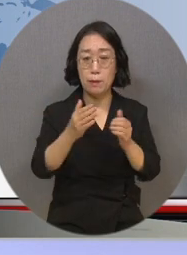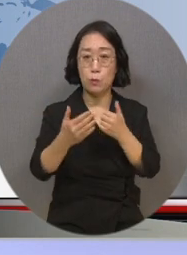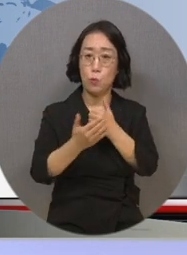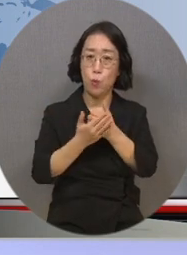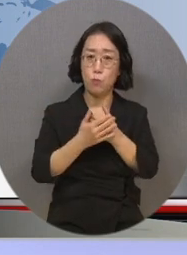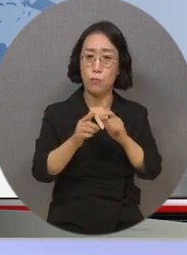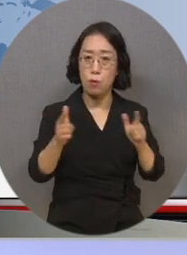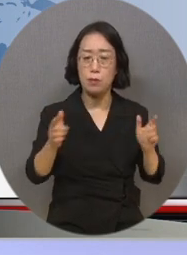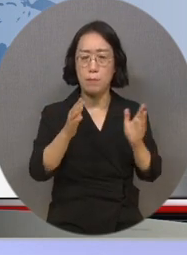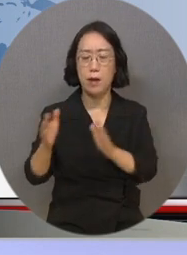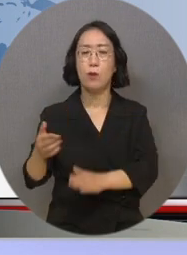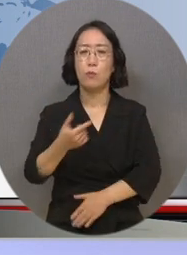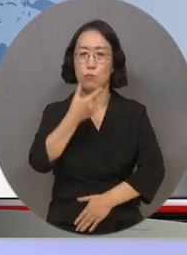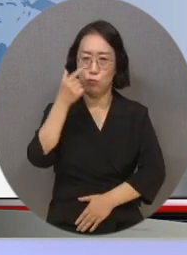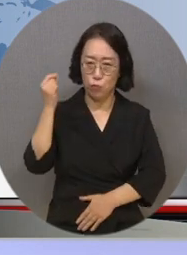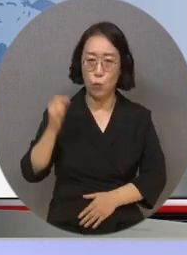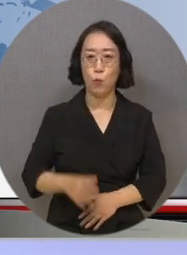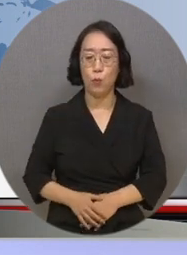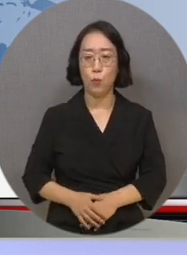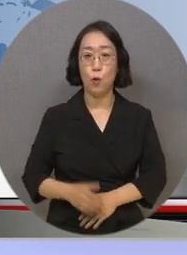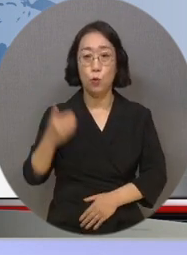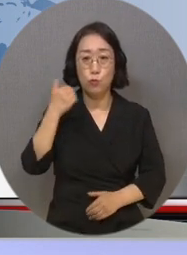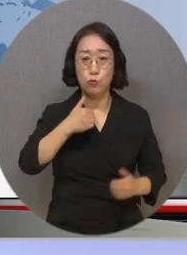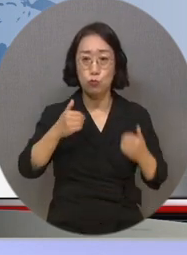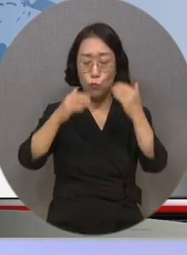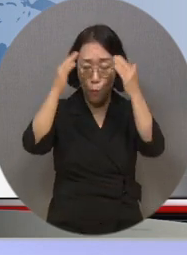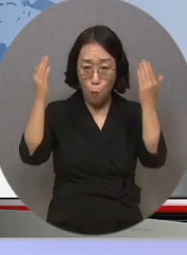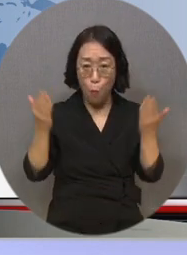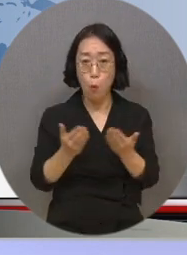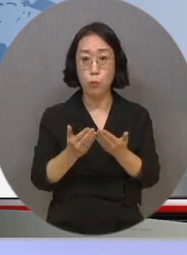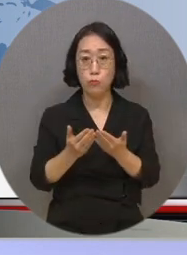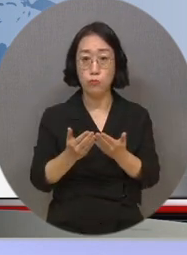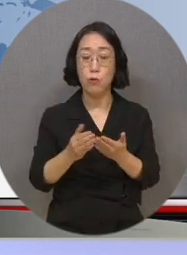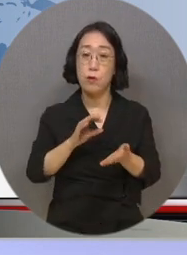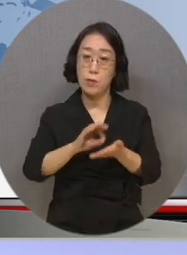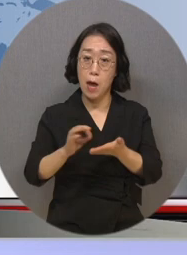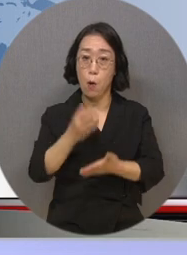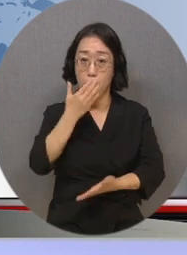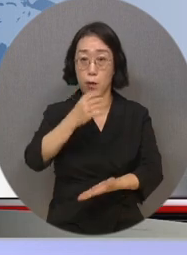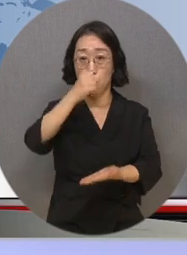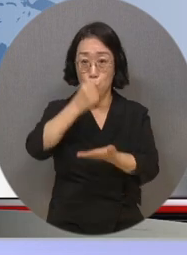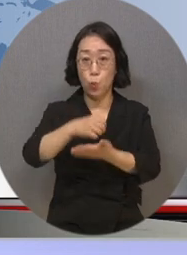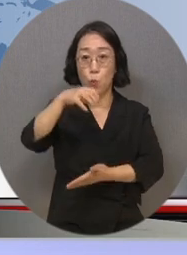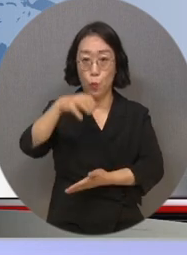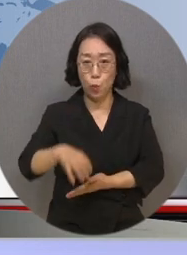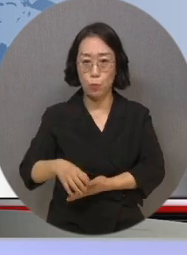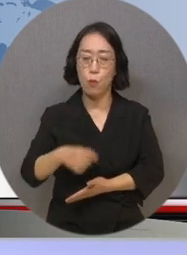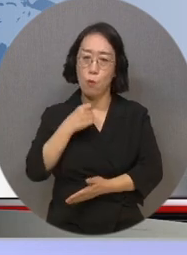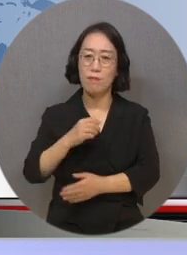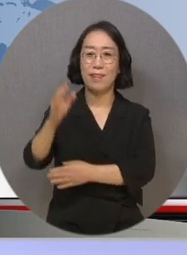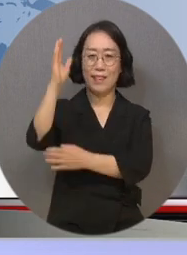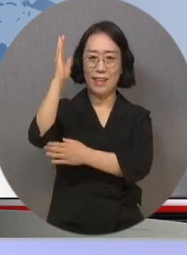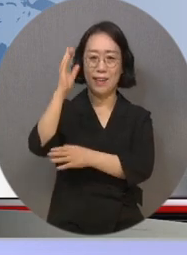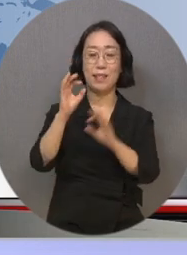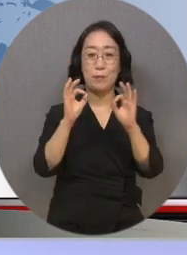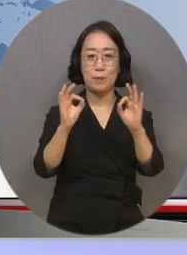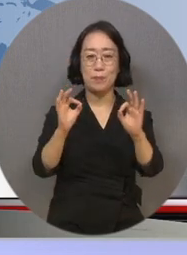파크 골프장도 있는데요. 누구나 접근할 수 있는 파크 골프장이 마련되길 바라는 이들의 목소리를